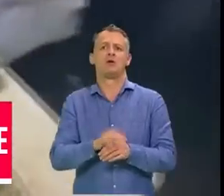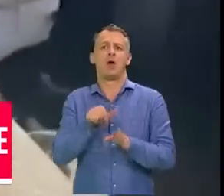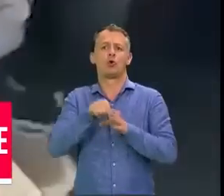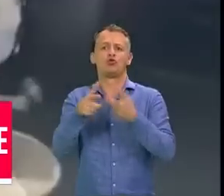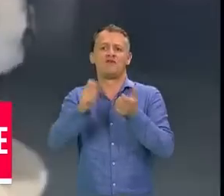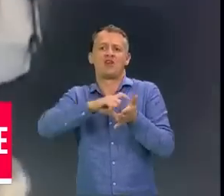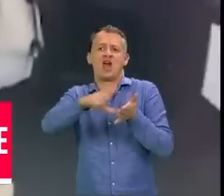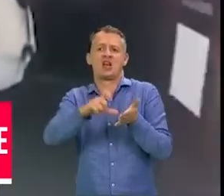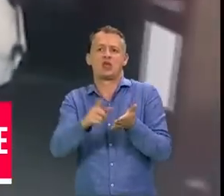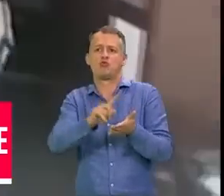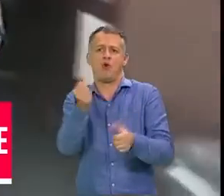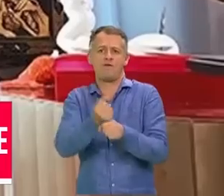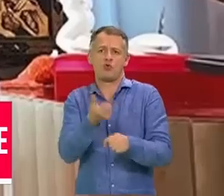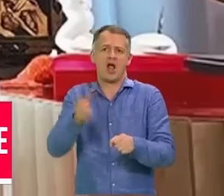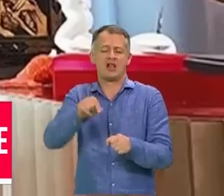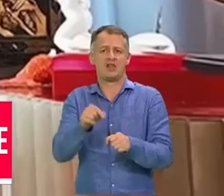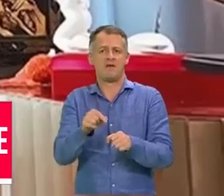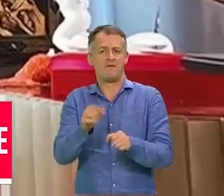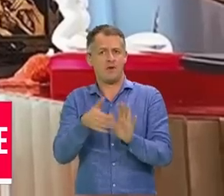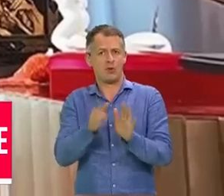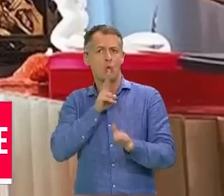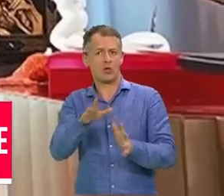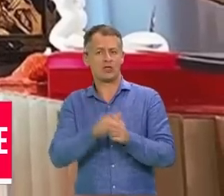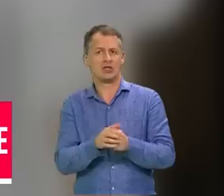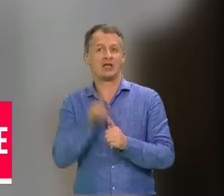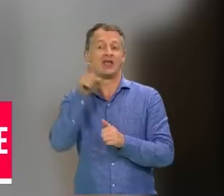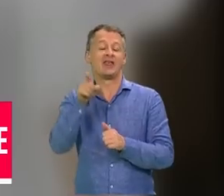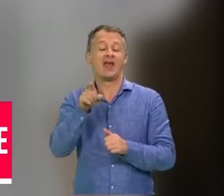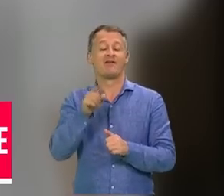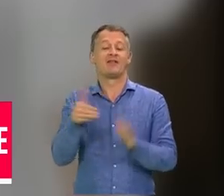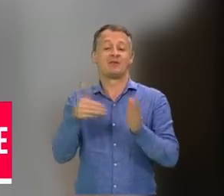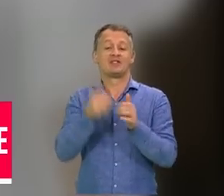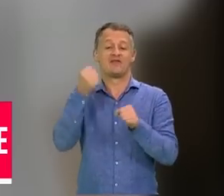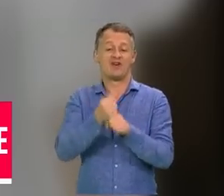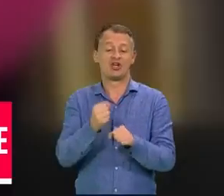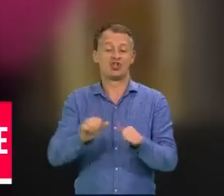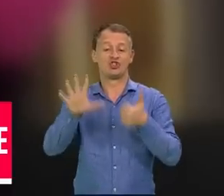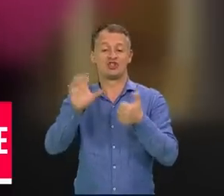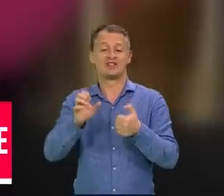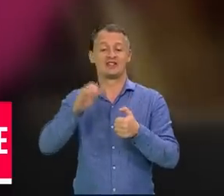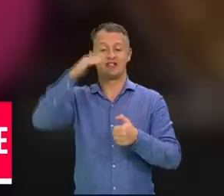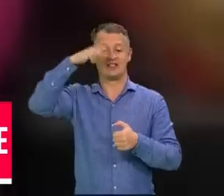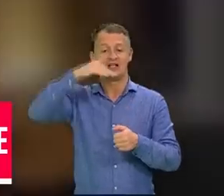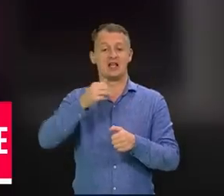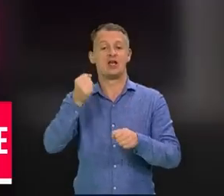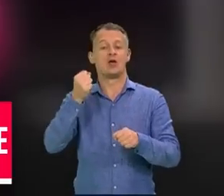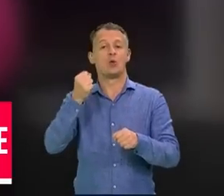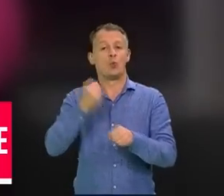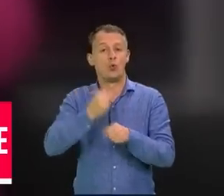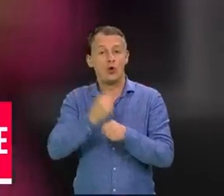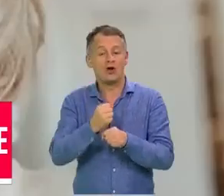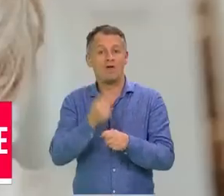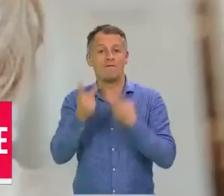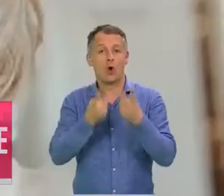Am făcut fără carnet, frate, n-am făcut alte probleme. Contesa digitală trebuie acum să facă și 60 de zile de muncă în folosul